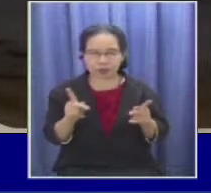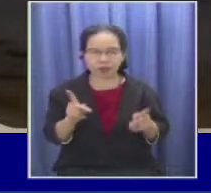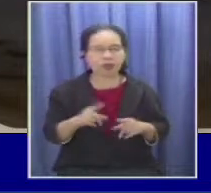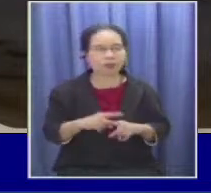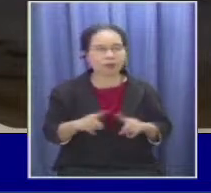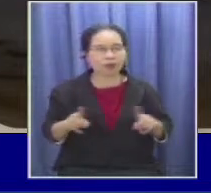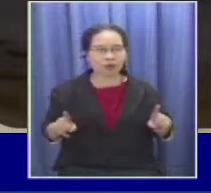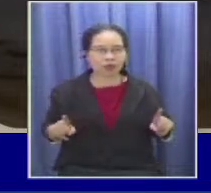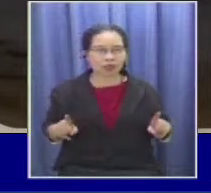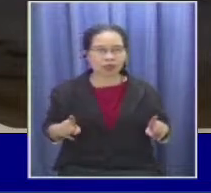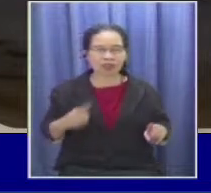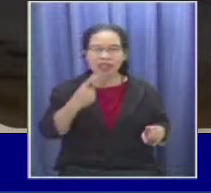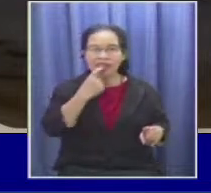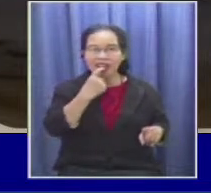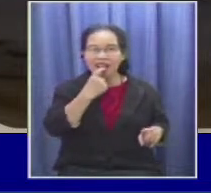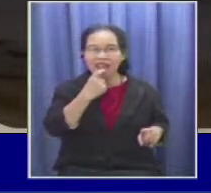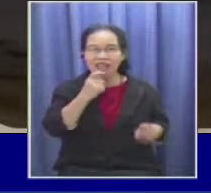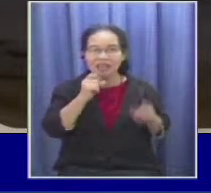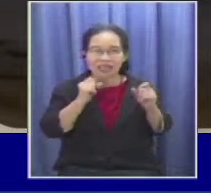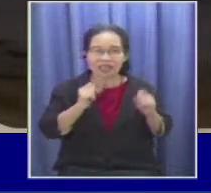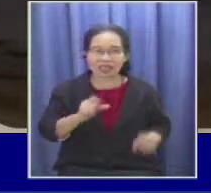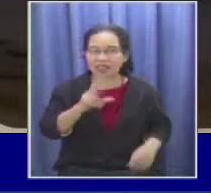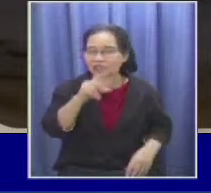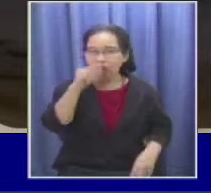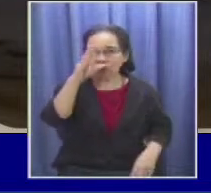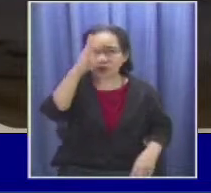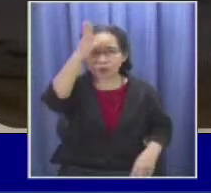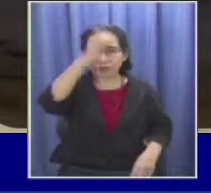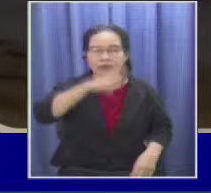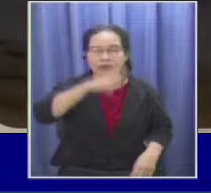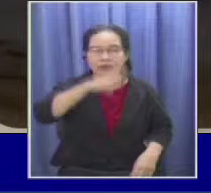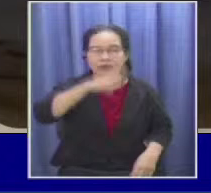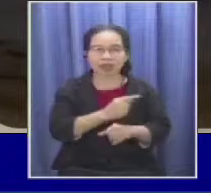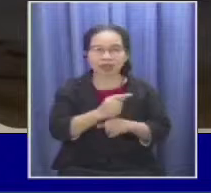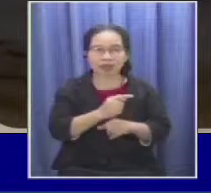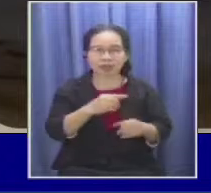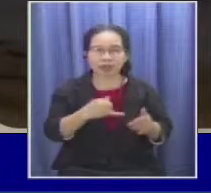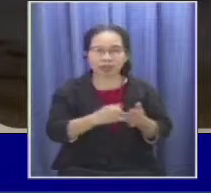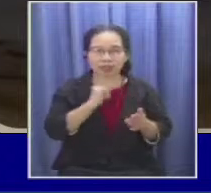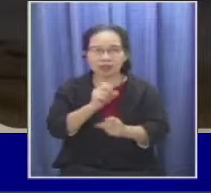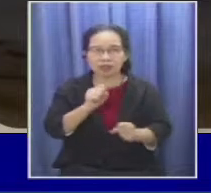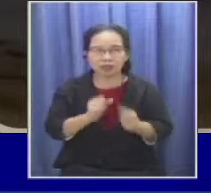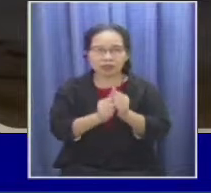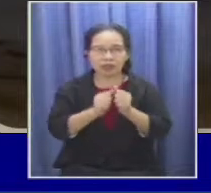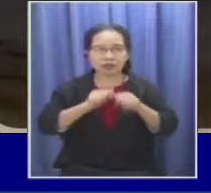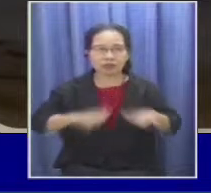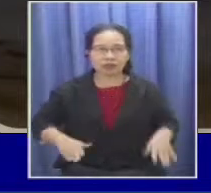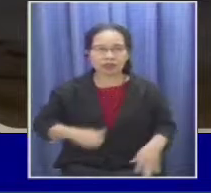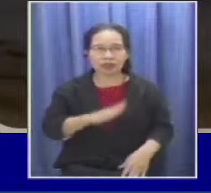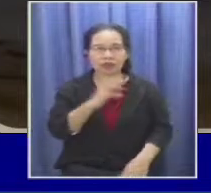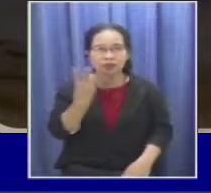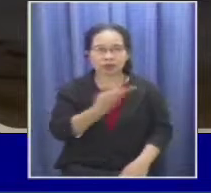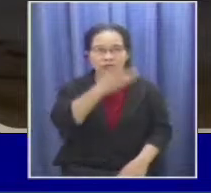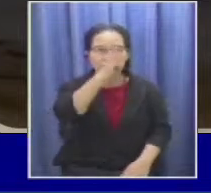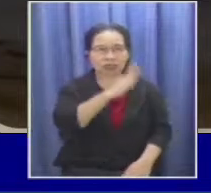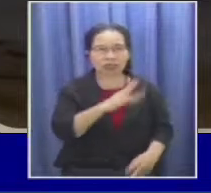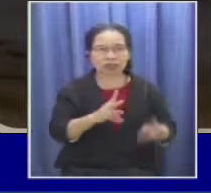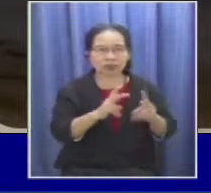nyina enipa di won so dwodwo won na wadwodwo won na takyerema no de obiara ntumi nyodwo